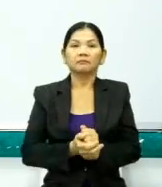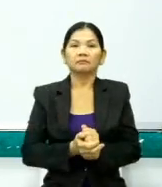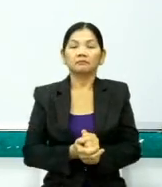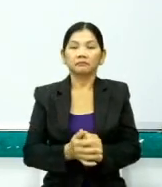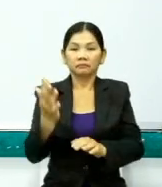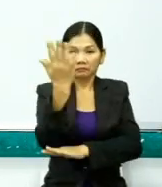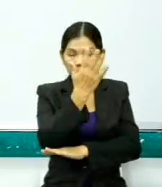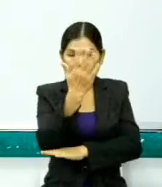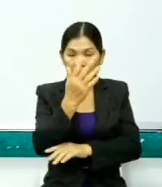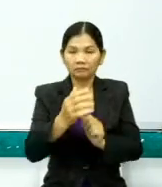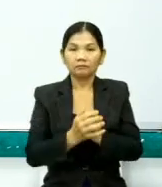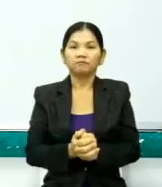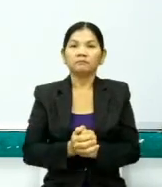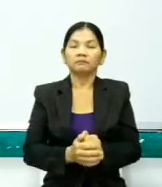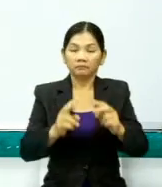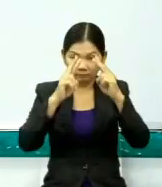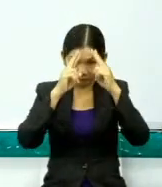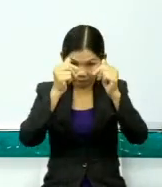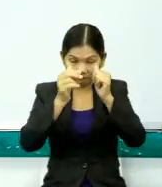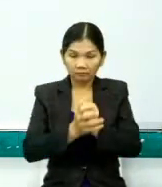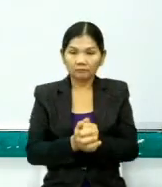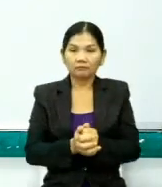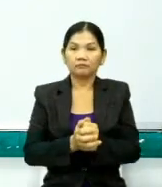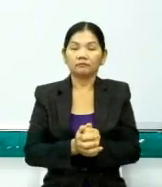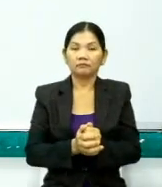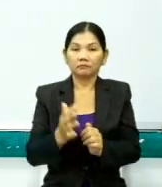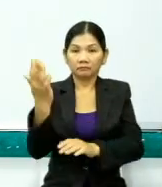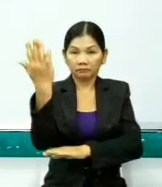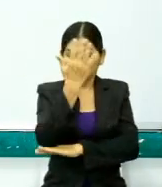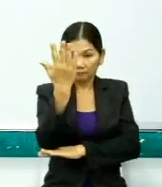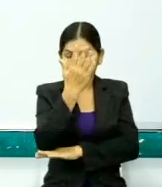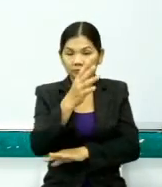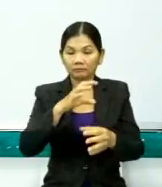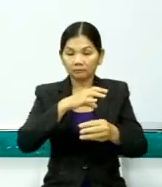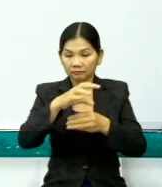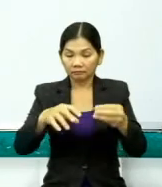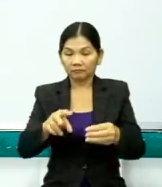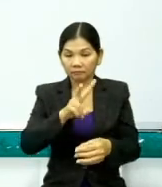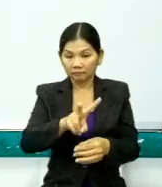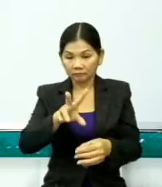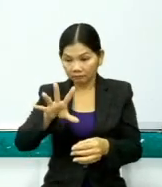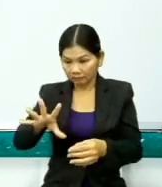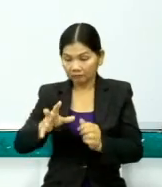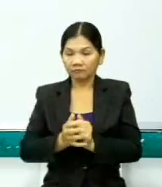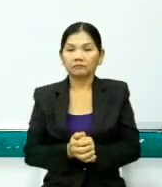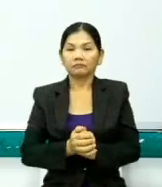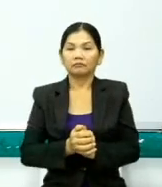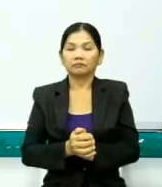tụ đi chỗ đi TV chà nâng tụ tụ xa ca mà phải bàm khách trống